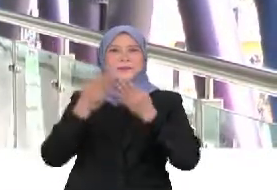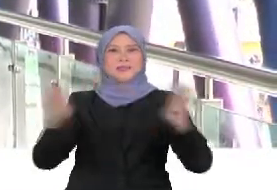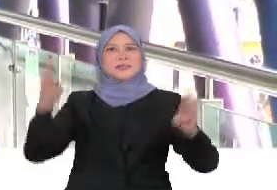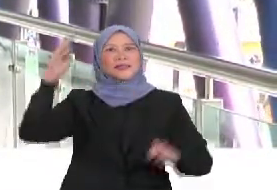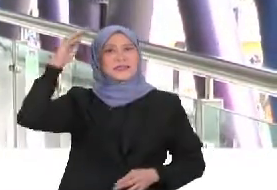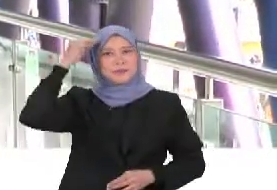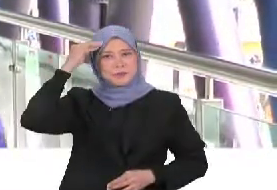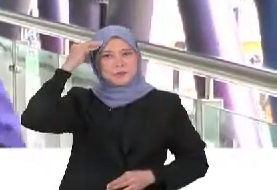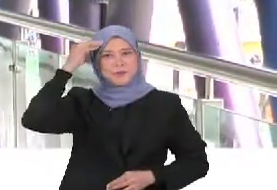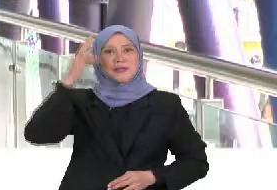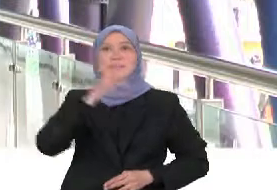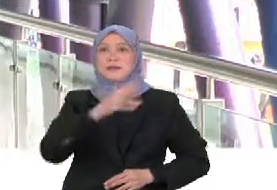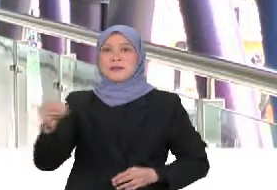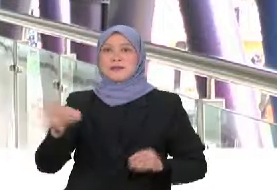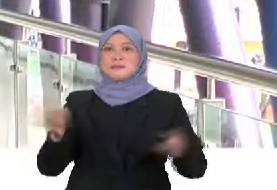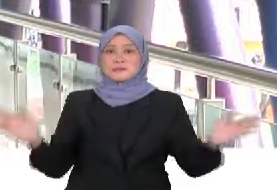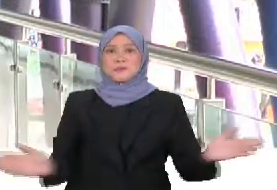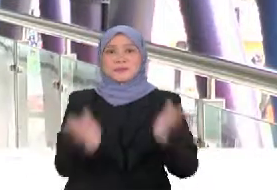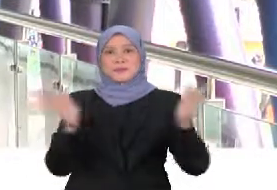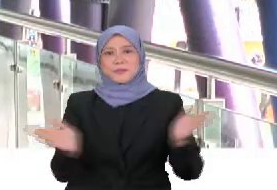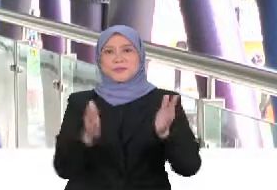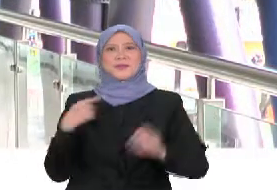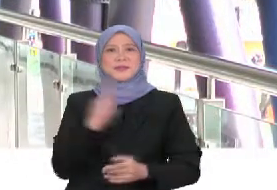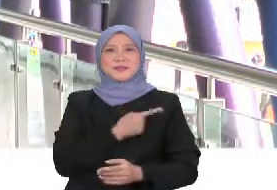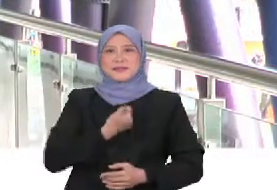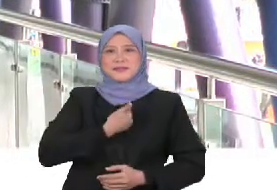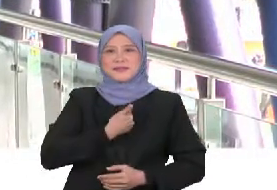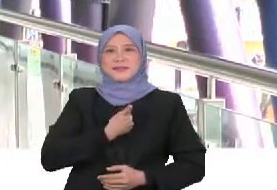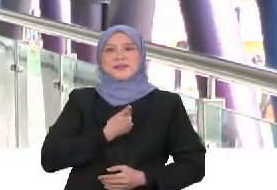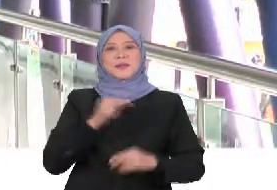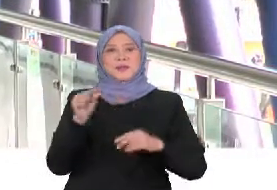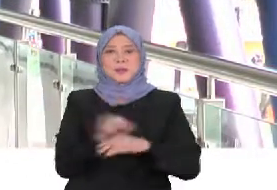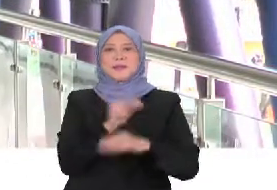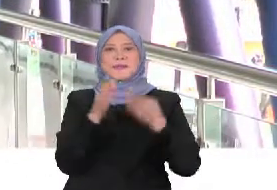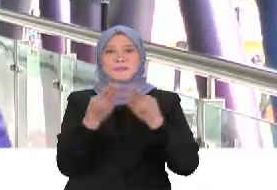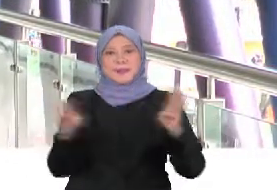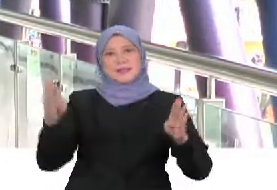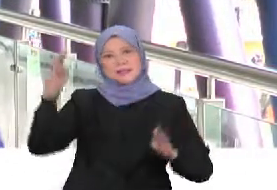kita. Ia sekaligus memberi motivasi kepada kita sendiri untuk menggunakan